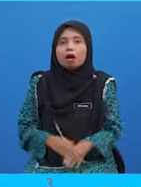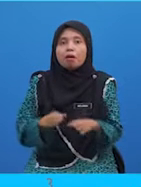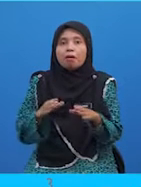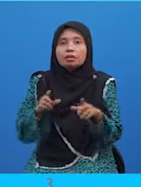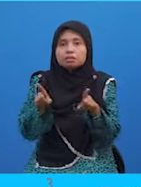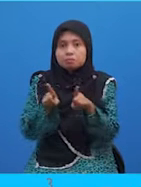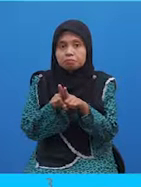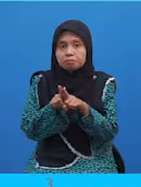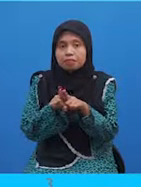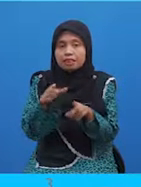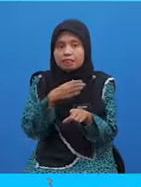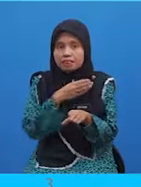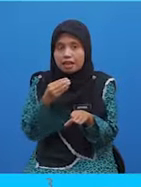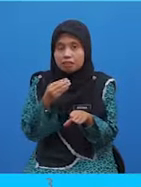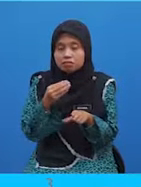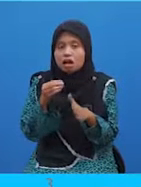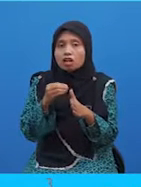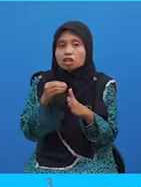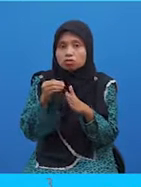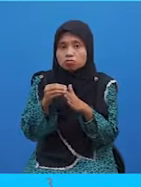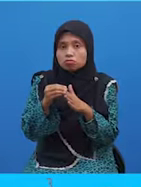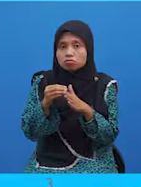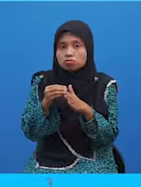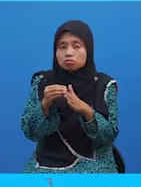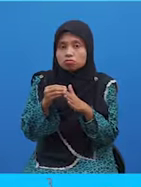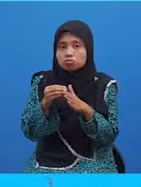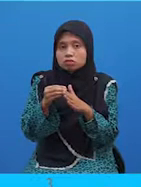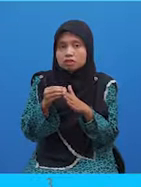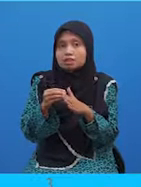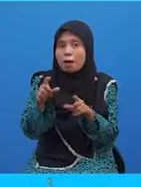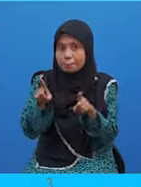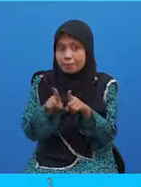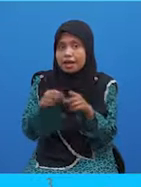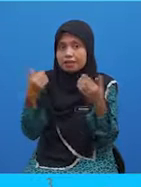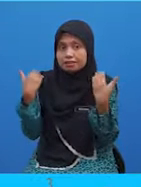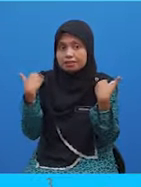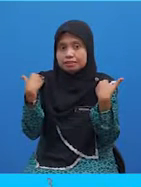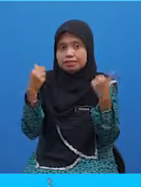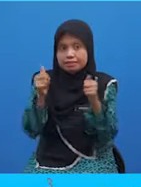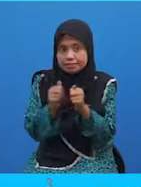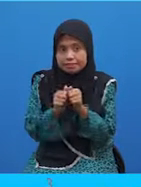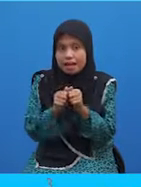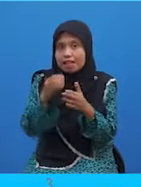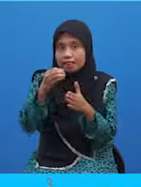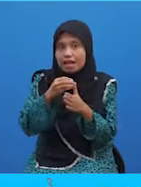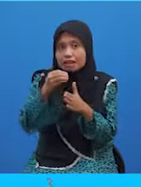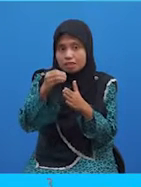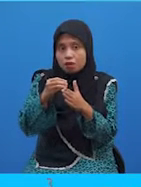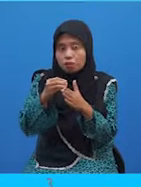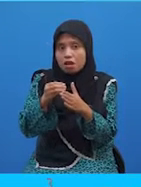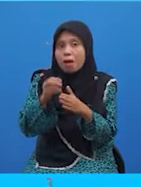pasangan sama ada dan adalah salah. Sepatutnya ialah sama ada dengan